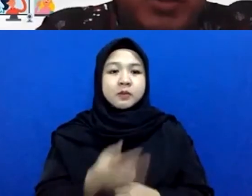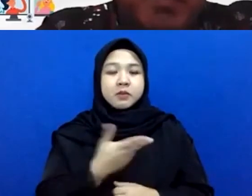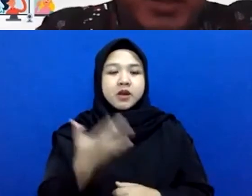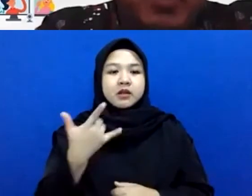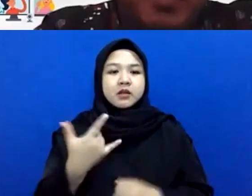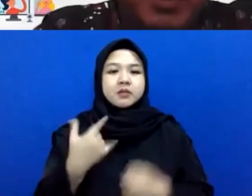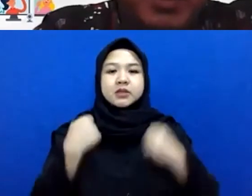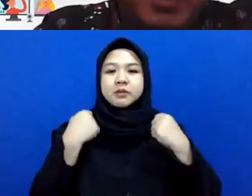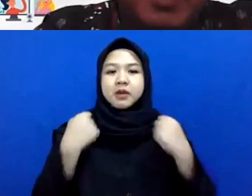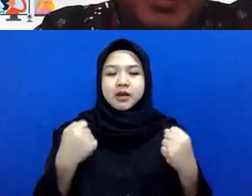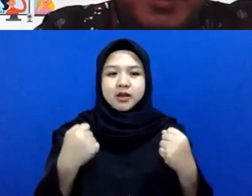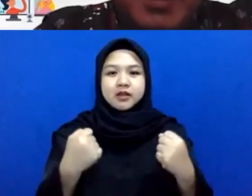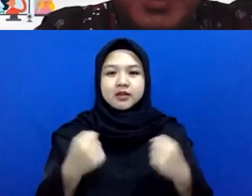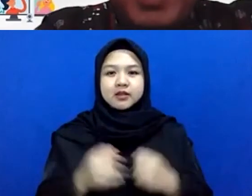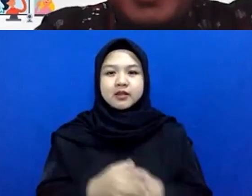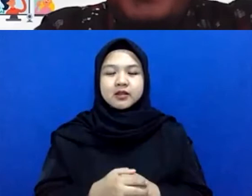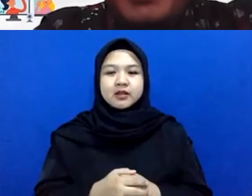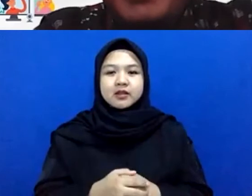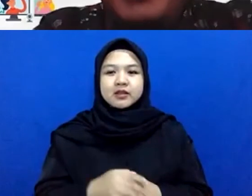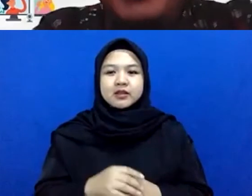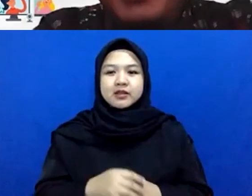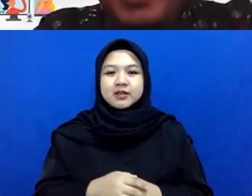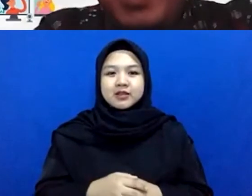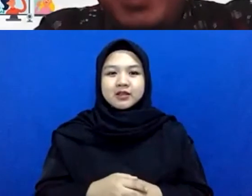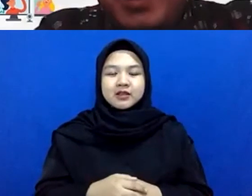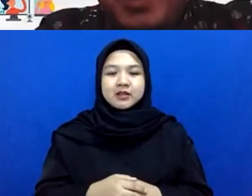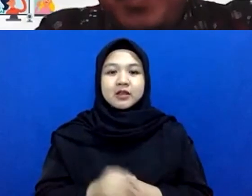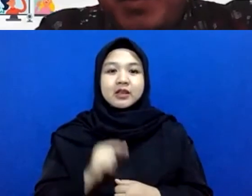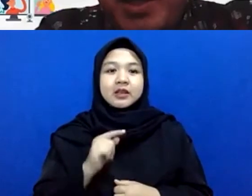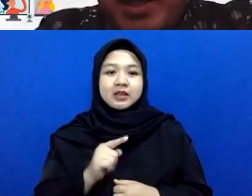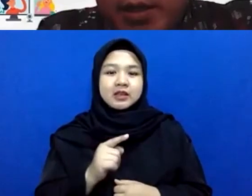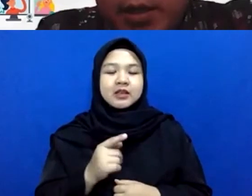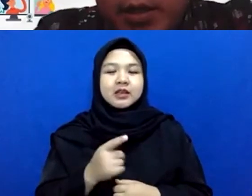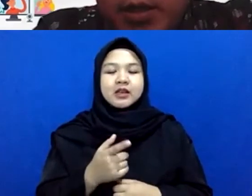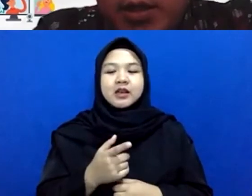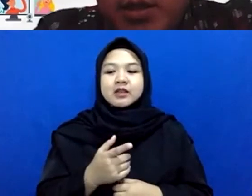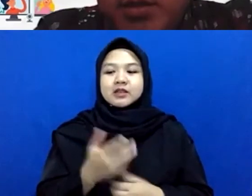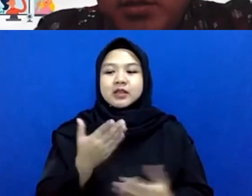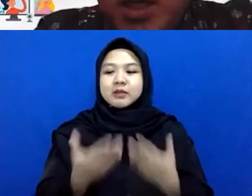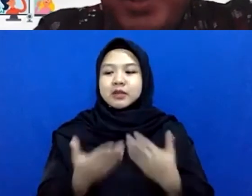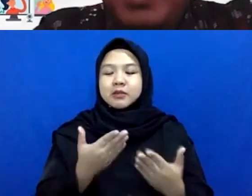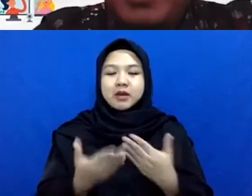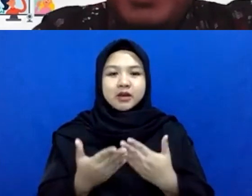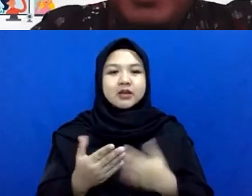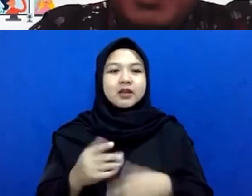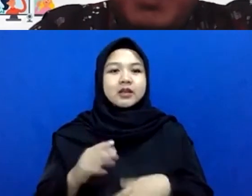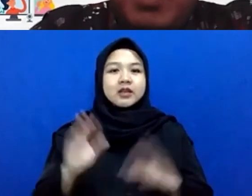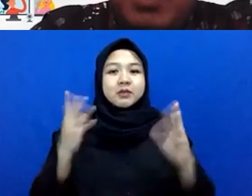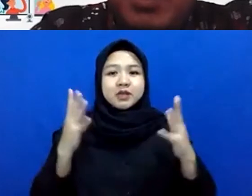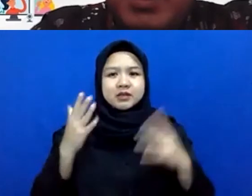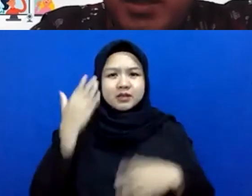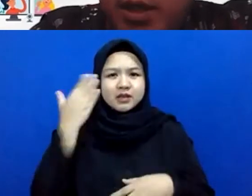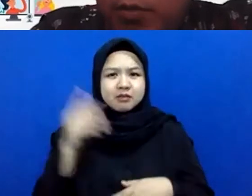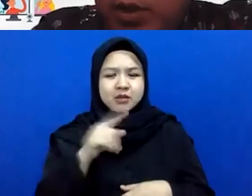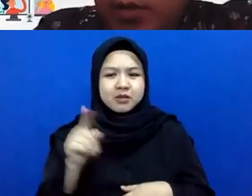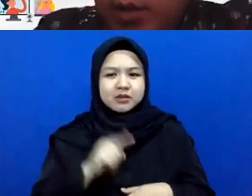tanpa sambat, itu yang penting ya. Jadi tidak pernah sambat. Dan ini yang jadi pertimbangan dan diapresiasi. Mas Zainal kenapa